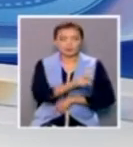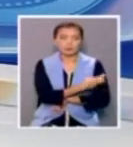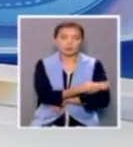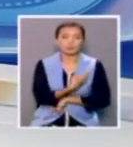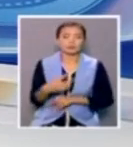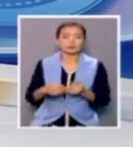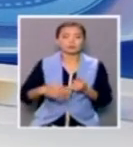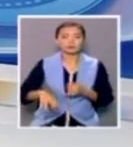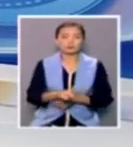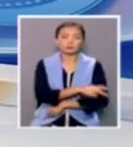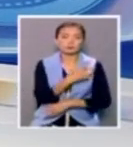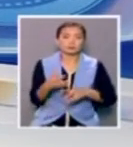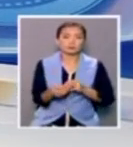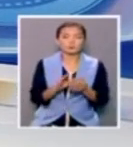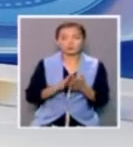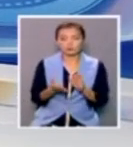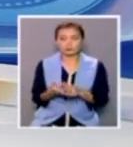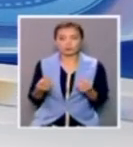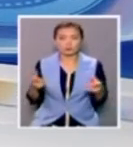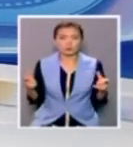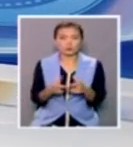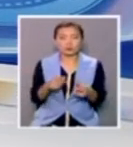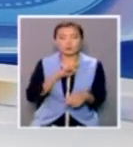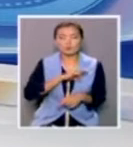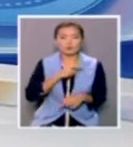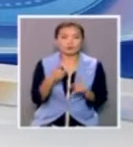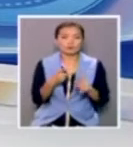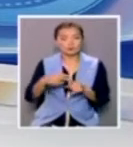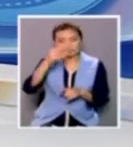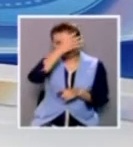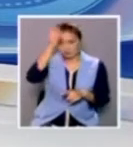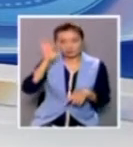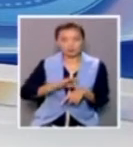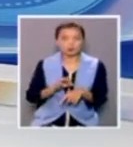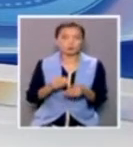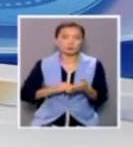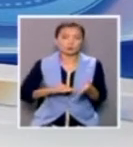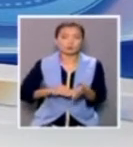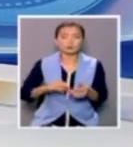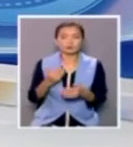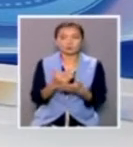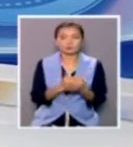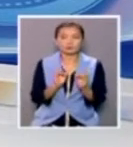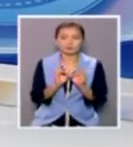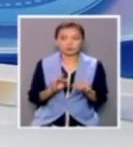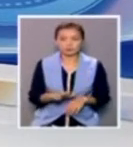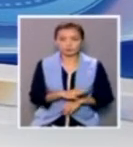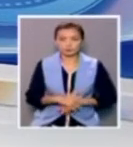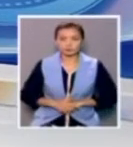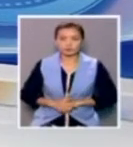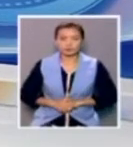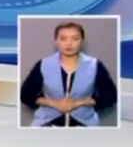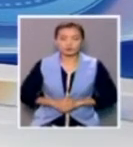мен жергілікті емханалардың жай-күйі коронавирустың екінші толқыны туралы бүгін онлайн емхана бағдарламасында